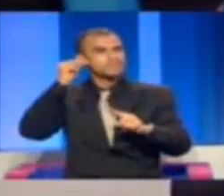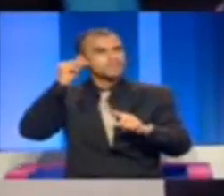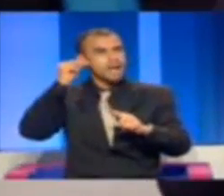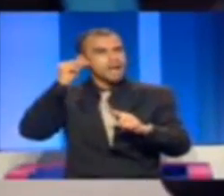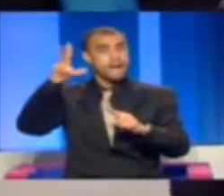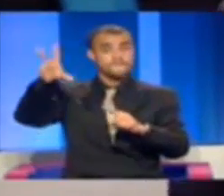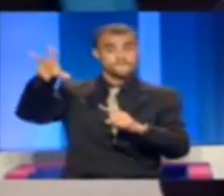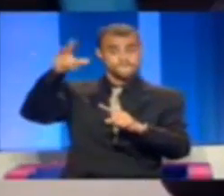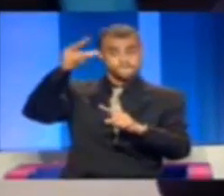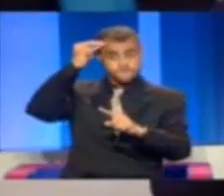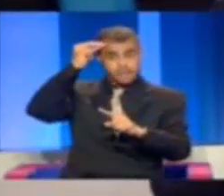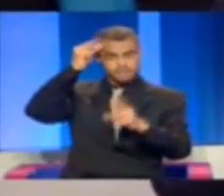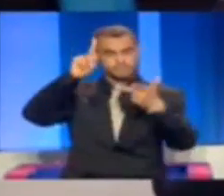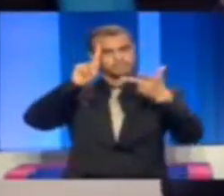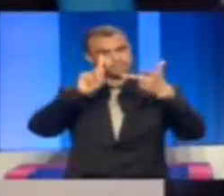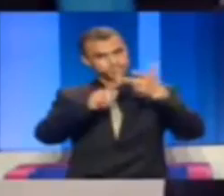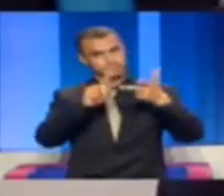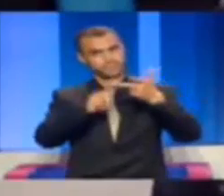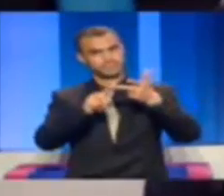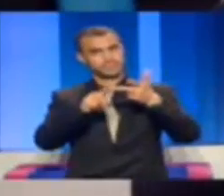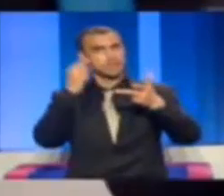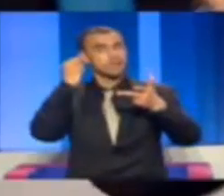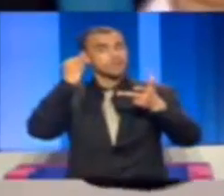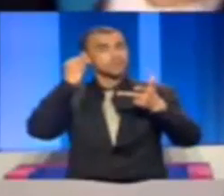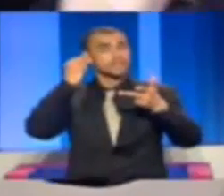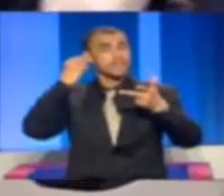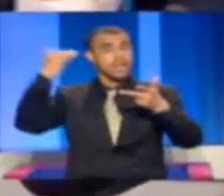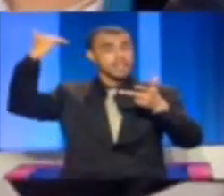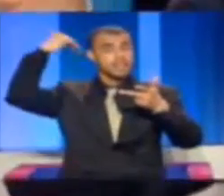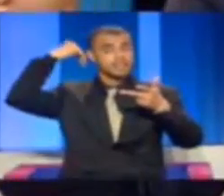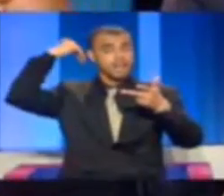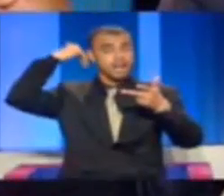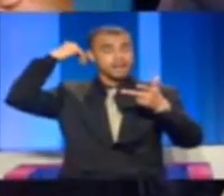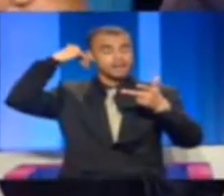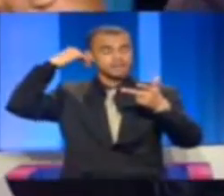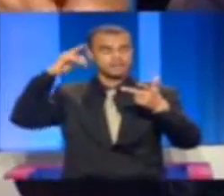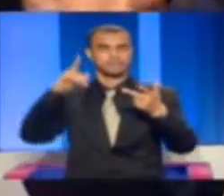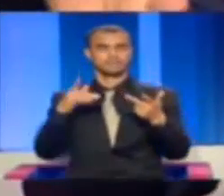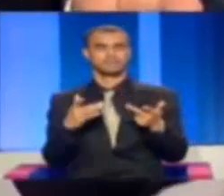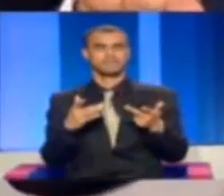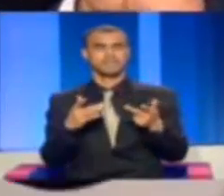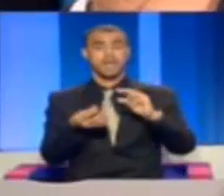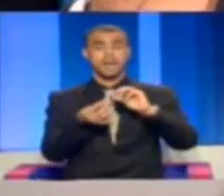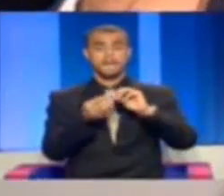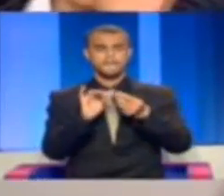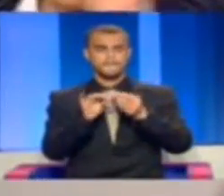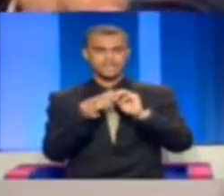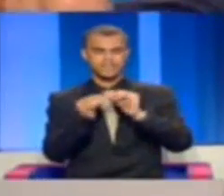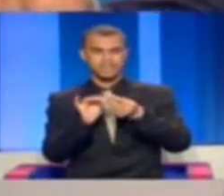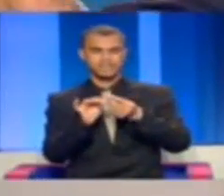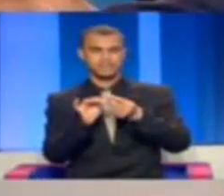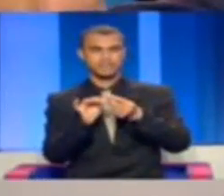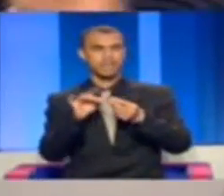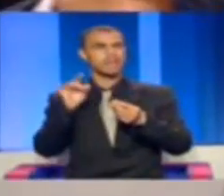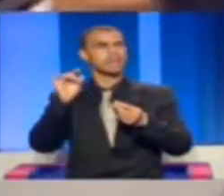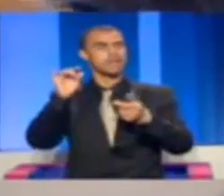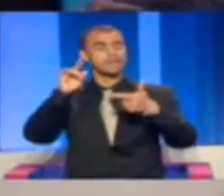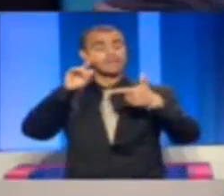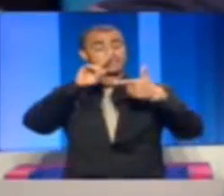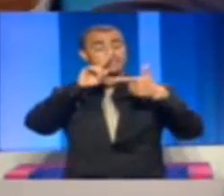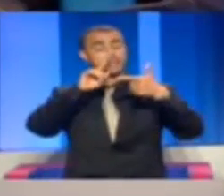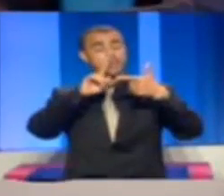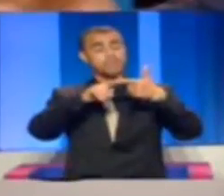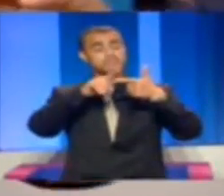السمع والفهم. دونك الفهم يتم في الاذن الداخليه. إذن الى المشاكل